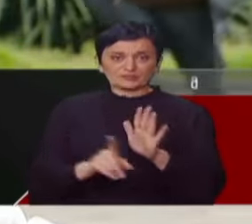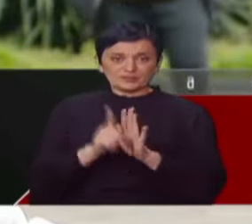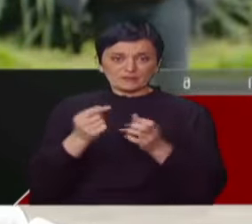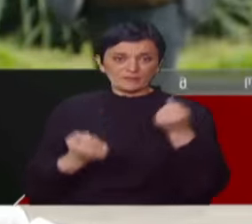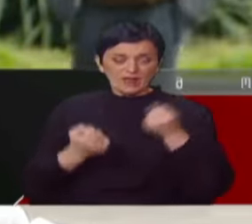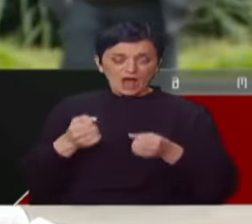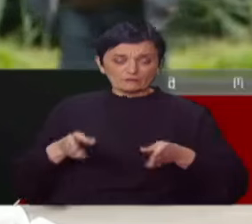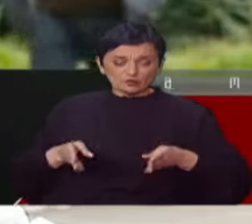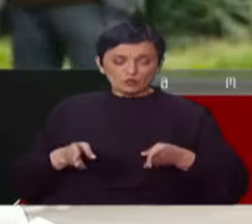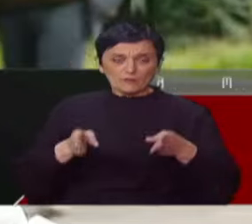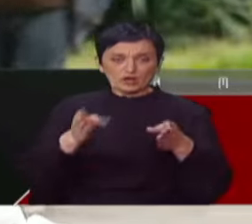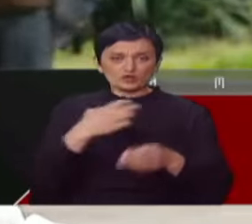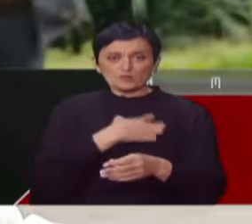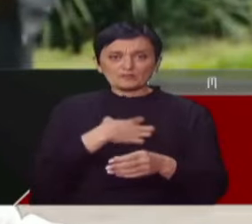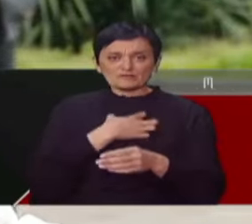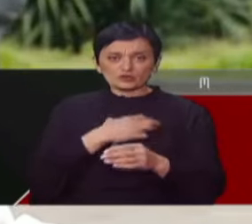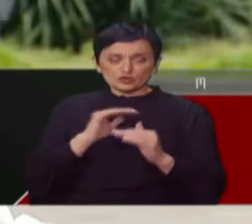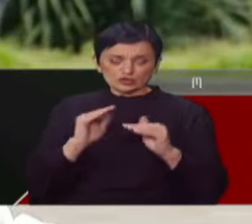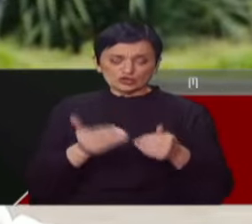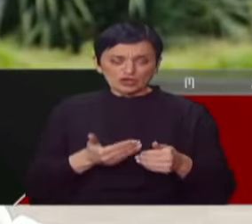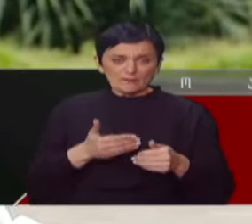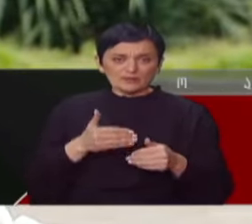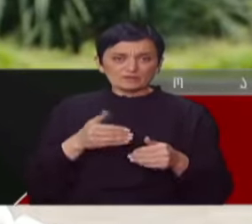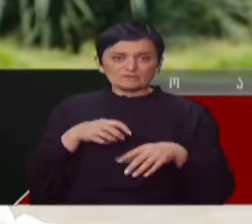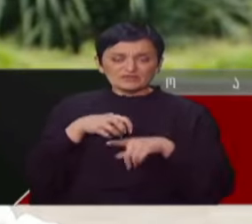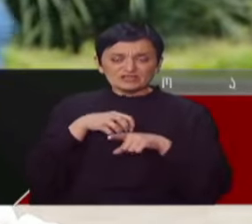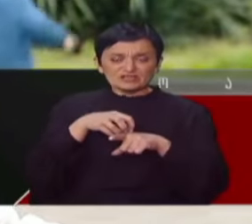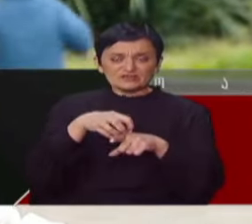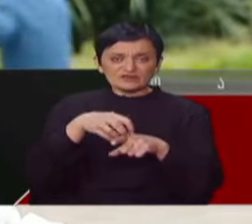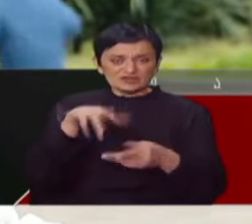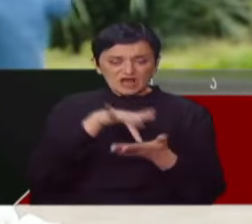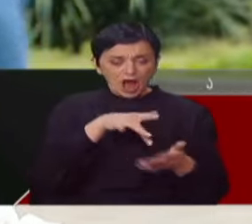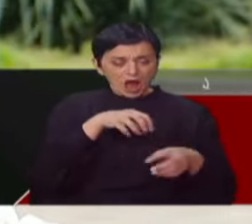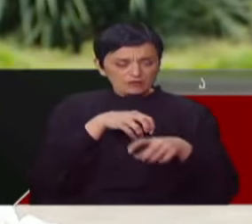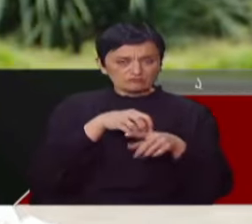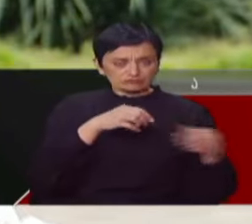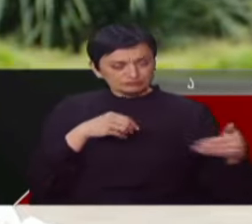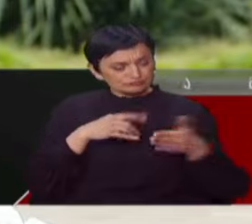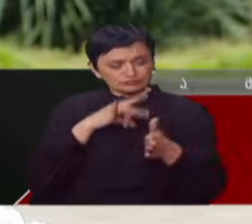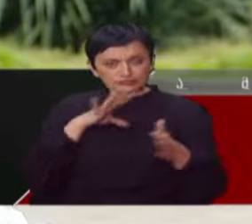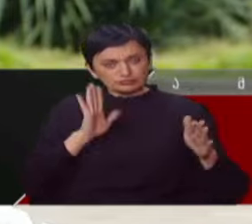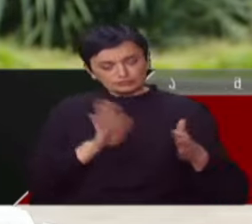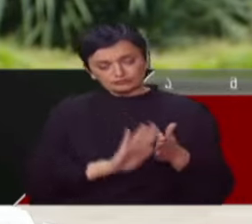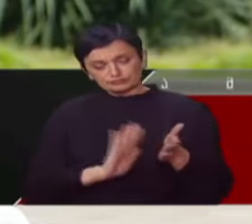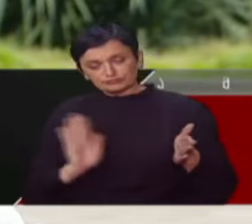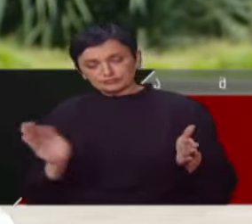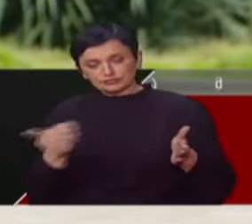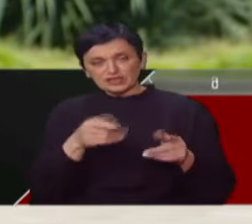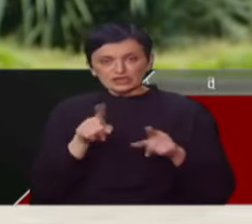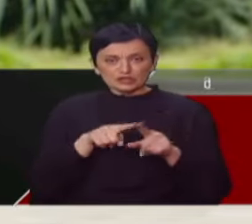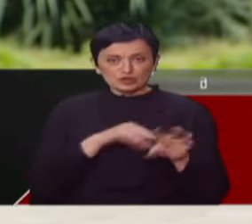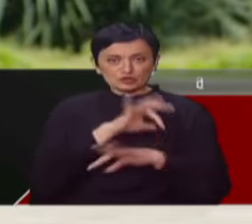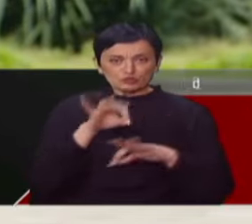ავტომაგისტრალი, რომელიც მნიშვნელოვნად შეამცირებს ტვირთებს ჩვენს ქალაქში და ძალიან მნიშვნელოვანია აღინიშნოს ისეთი პროექტები,